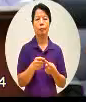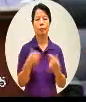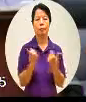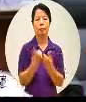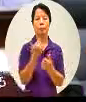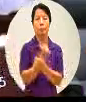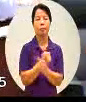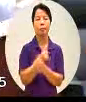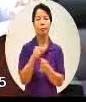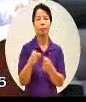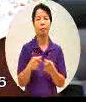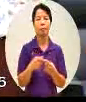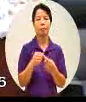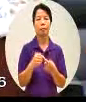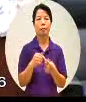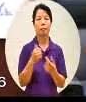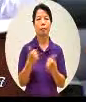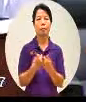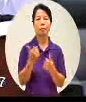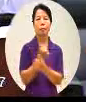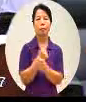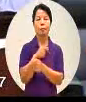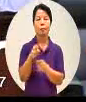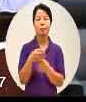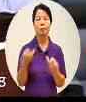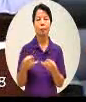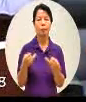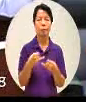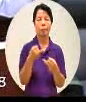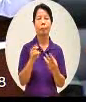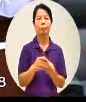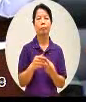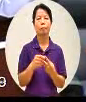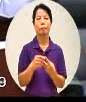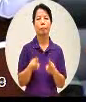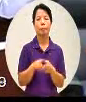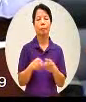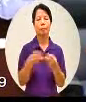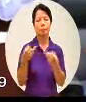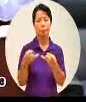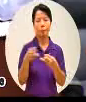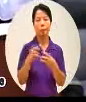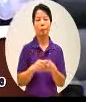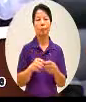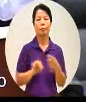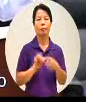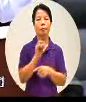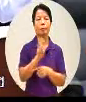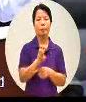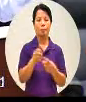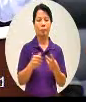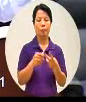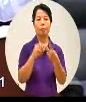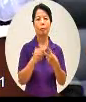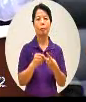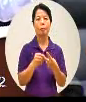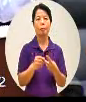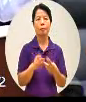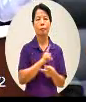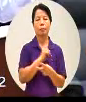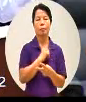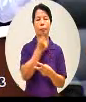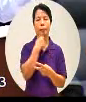会考 啊吼，会考的一般咱讲的科举成绩啦吼，成绩占三十分尔。啊，迄个志愿